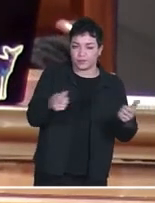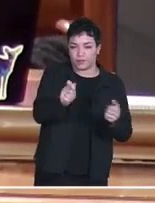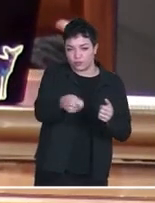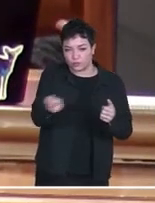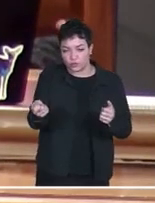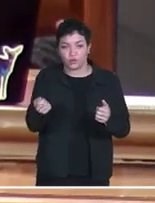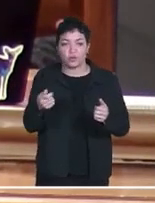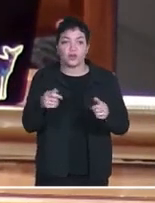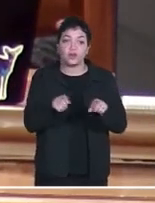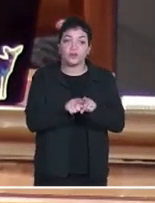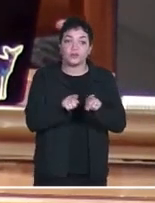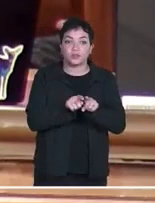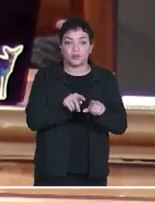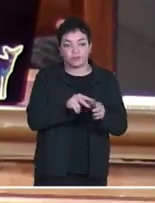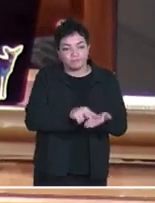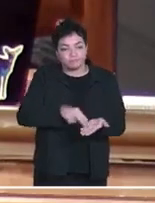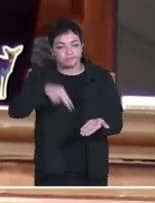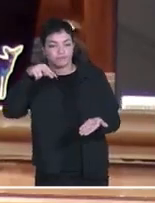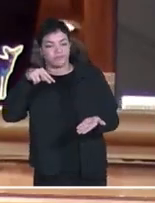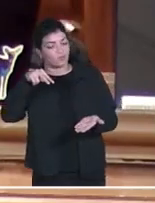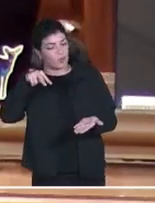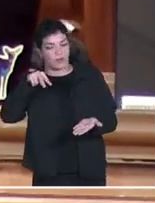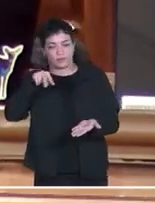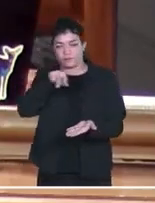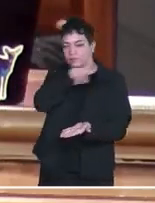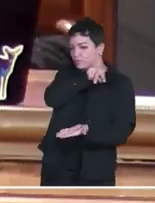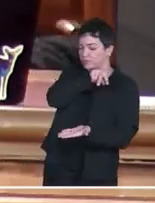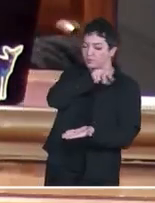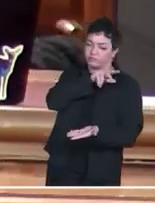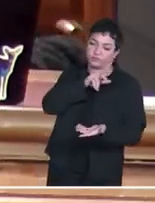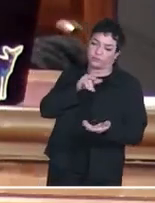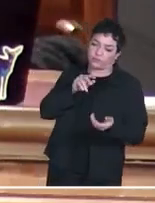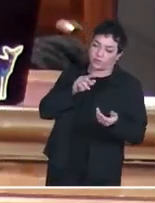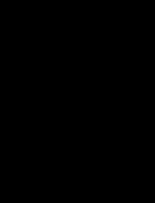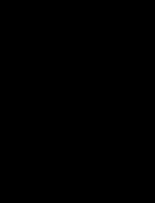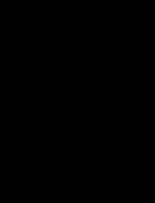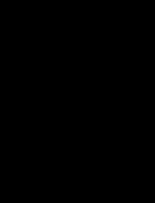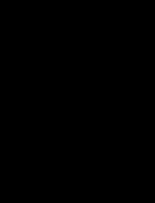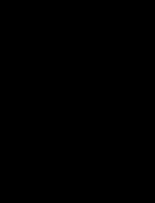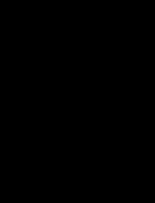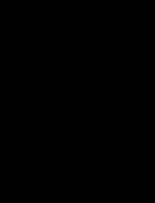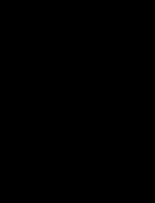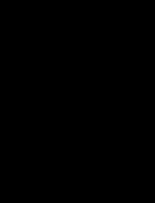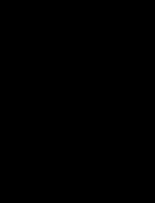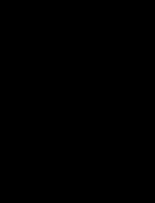de paradigme, de méthode en matière de rapport au vivant et de conditions animales.